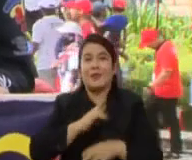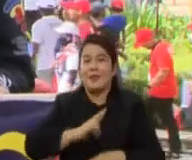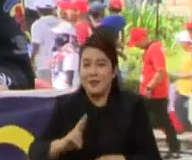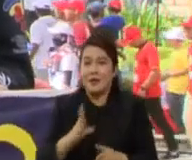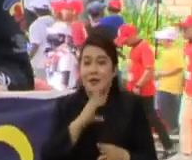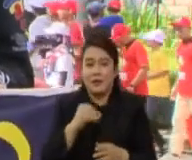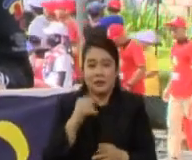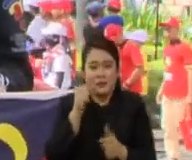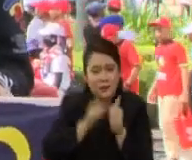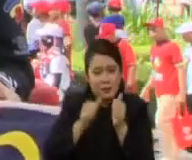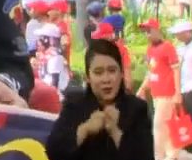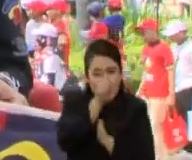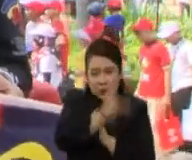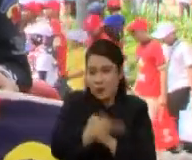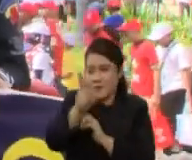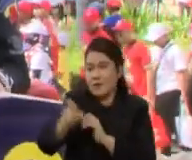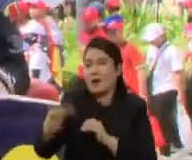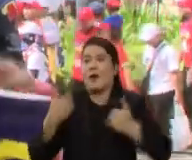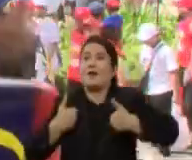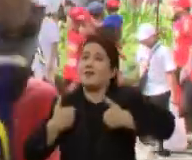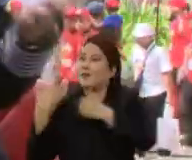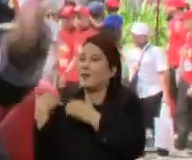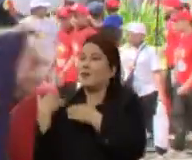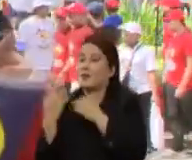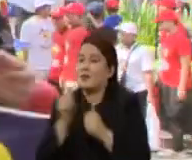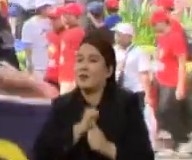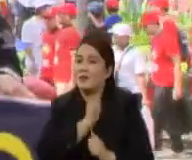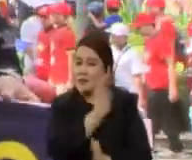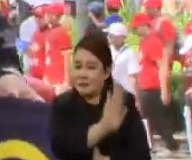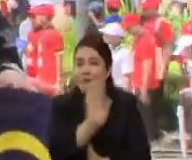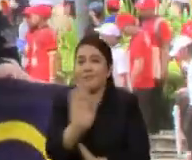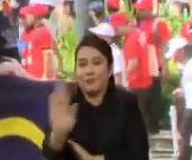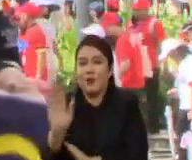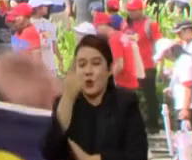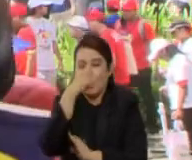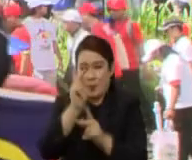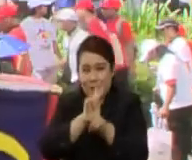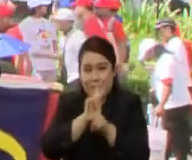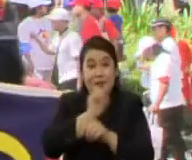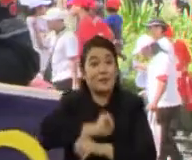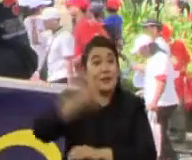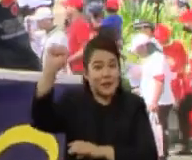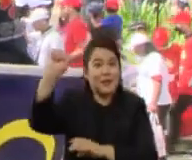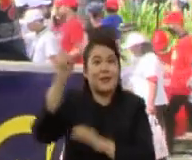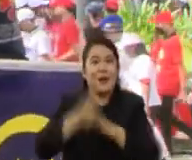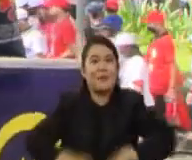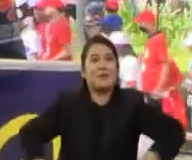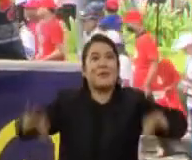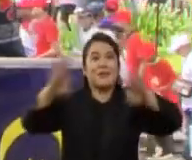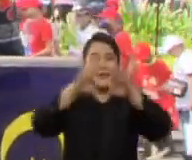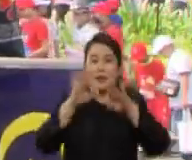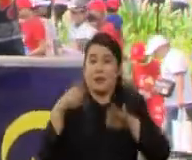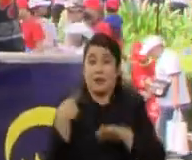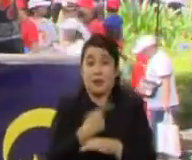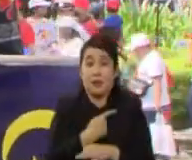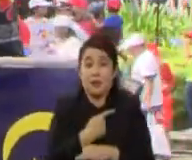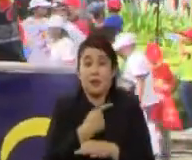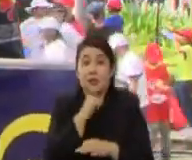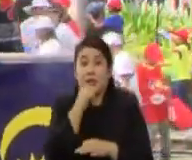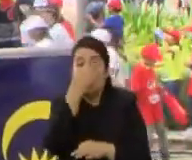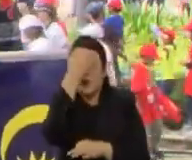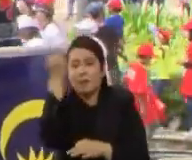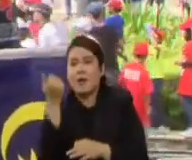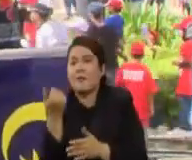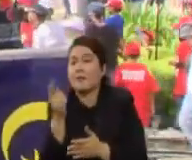seorang daripada kita ada tanggungjawab masing-masing untuk memelihara kemerdekaan ini. Dan yang penting adalah untuk kita tidak lupa bahawa